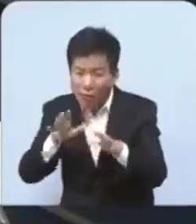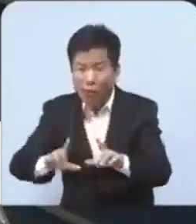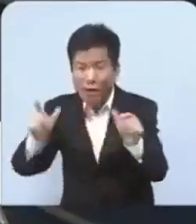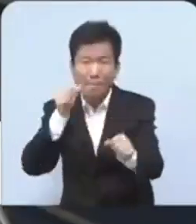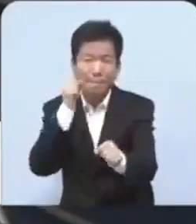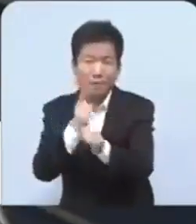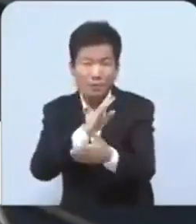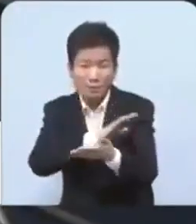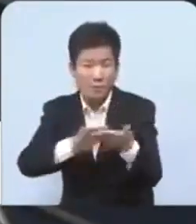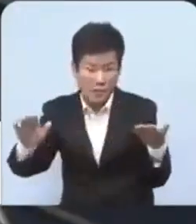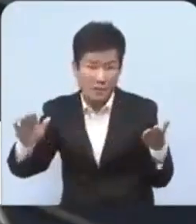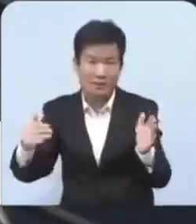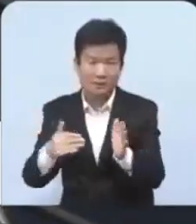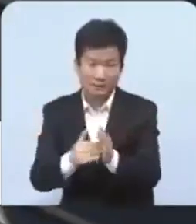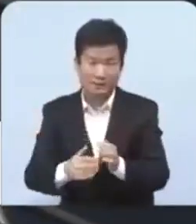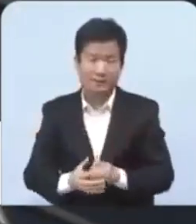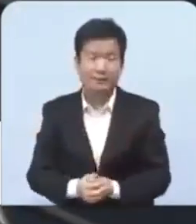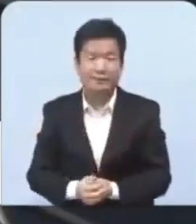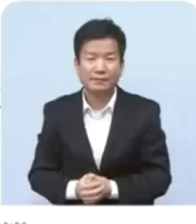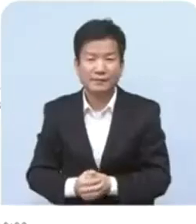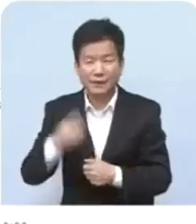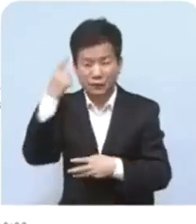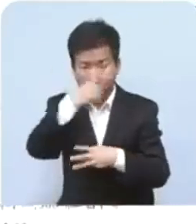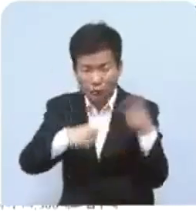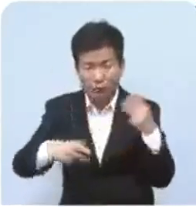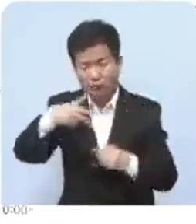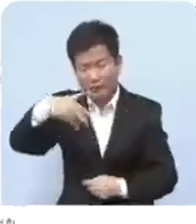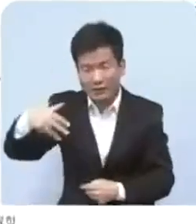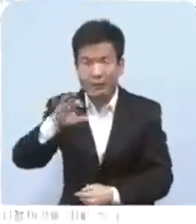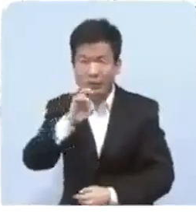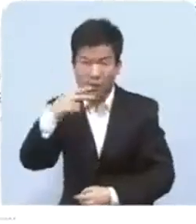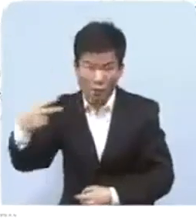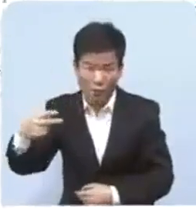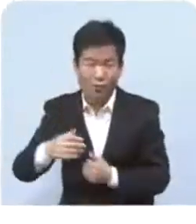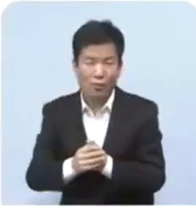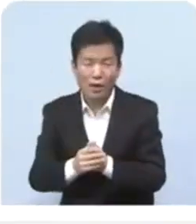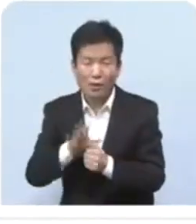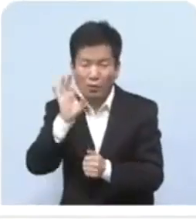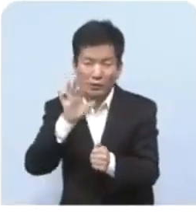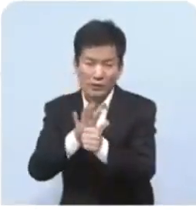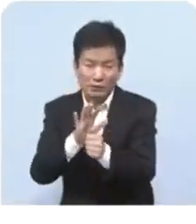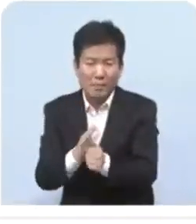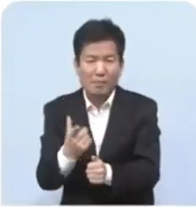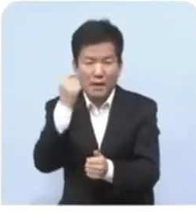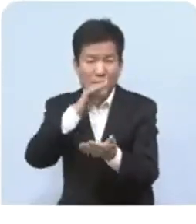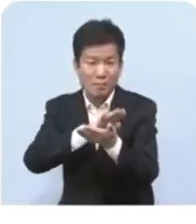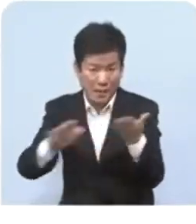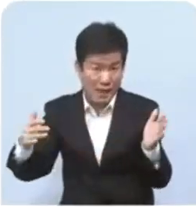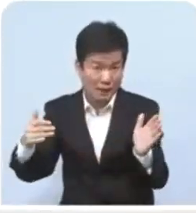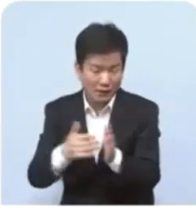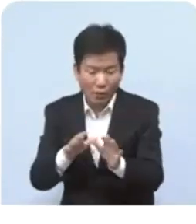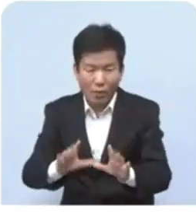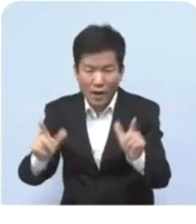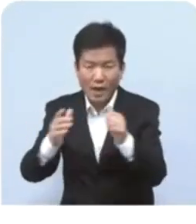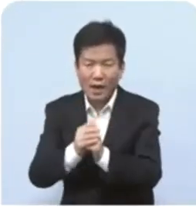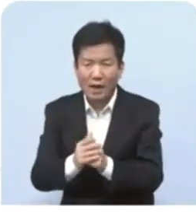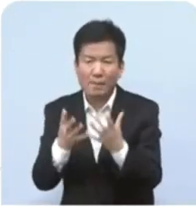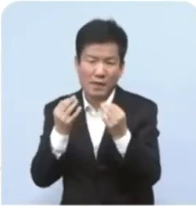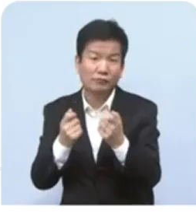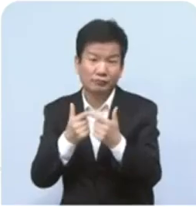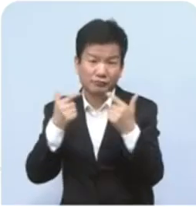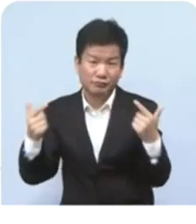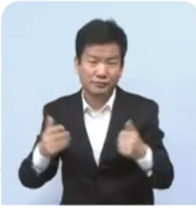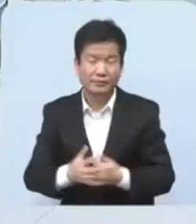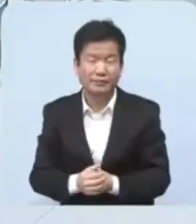올해는 벌써 바닥을 드러냈습니다. 청주와 제천, 영동까지 보조금이 일찍 동난 지역은 올 들어 부쩍